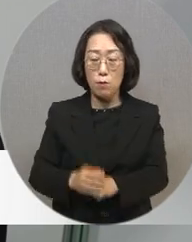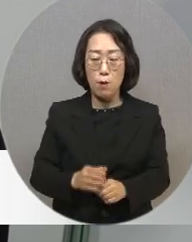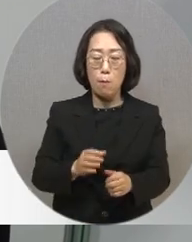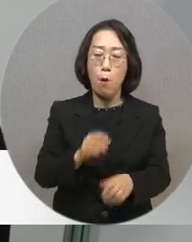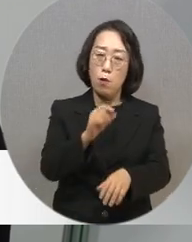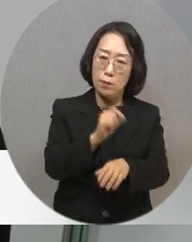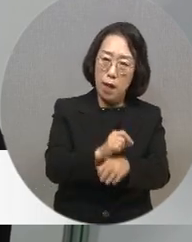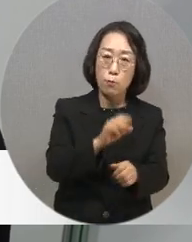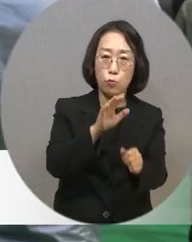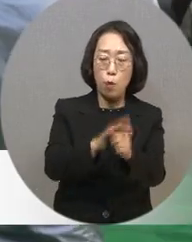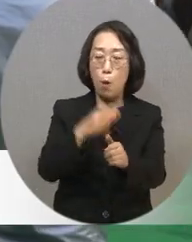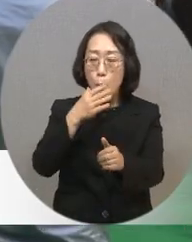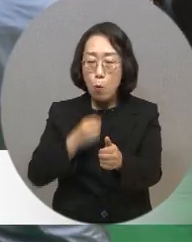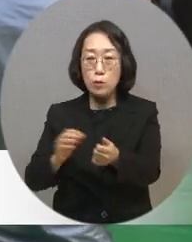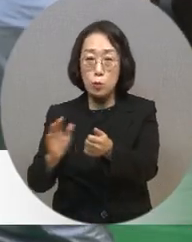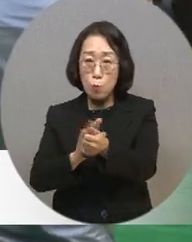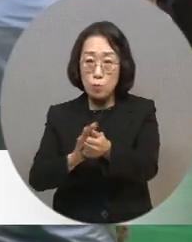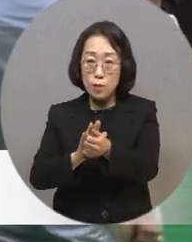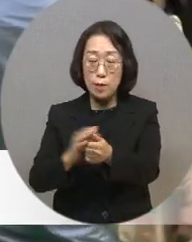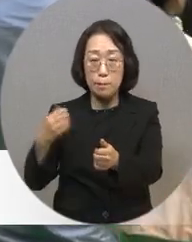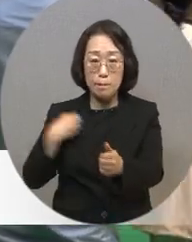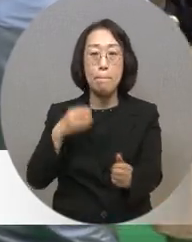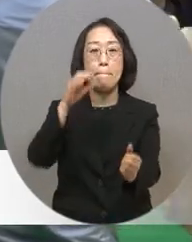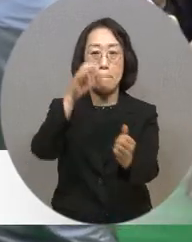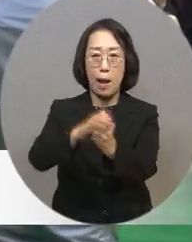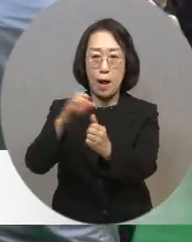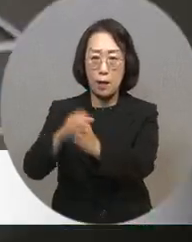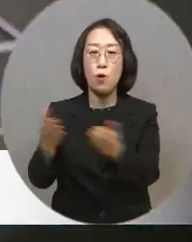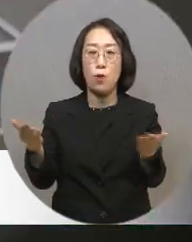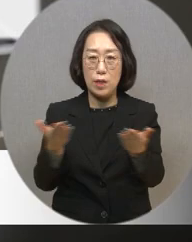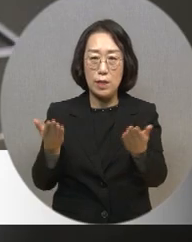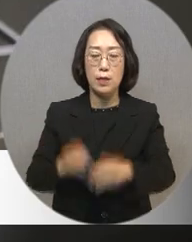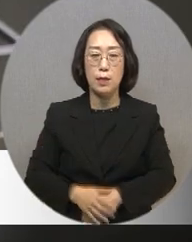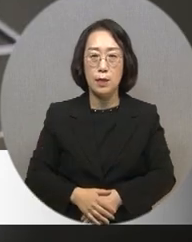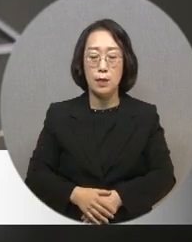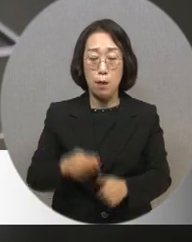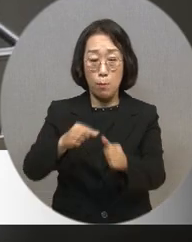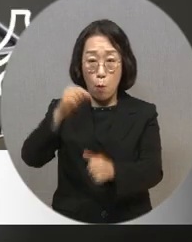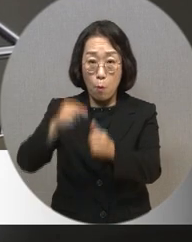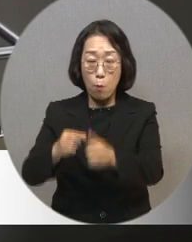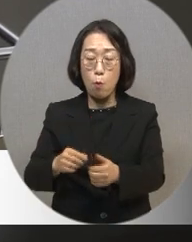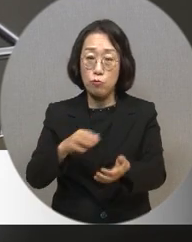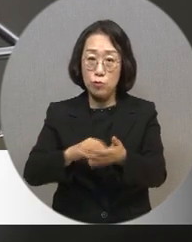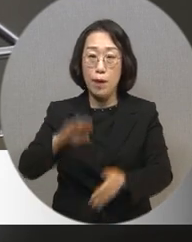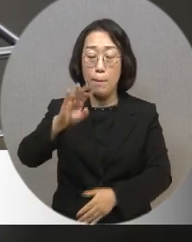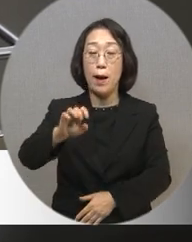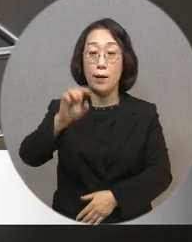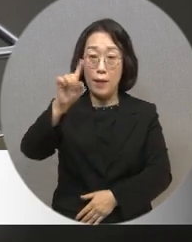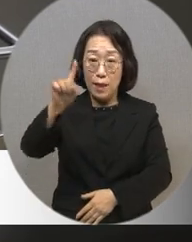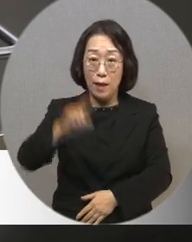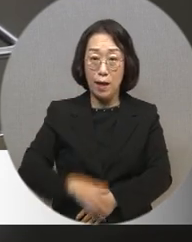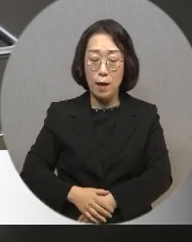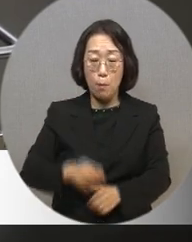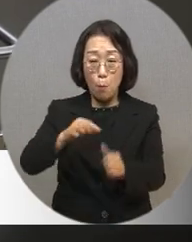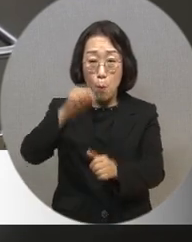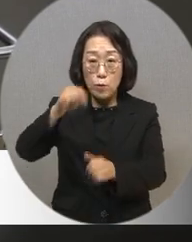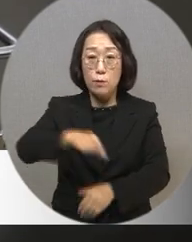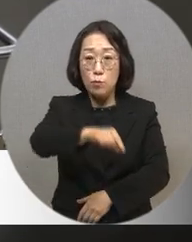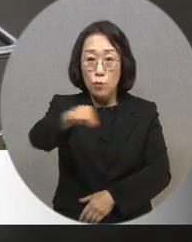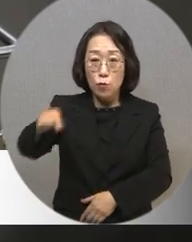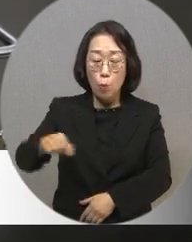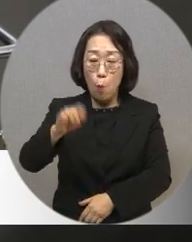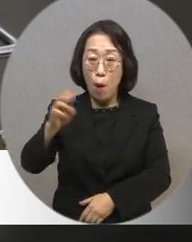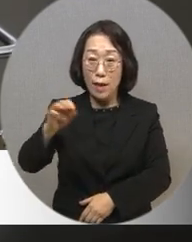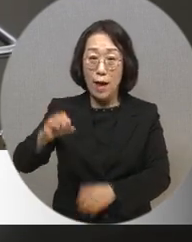및 복지 서비스 지원 업무를 수행하게 됩니다. 채용 인원은 41명이고 모집 대상은